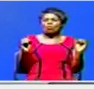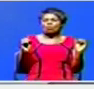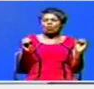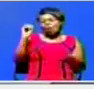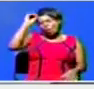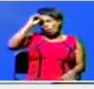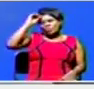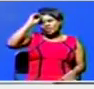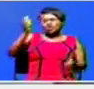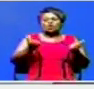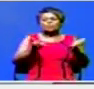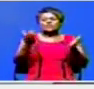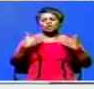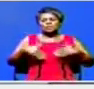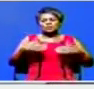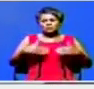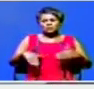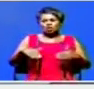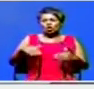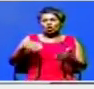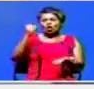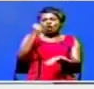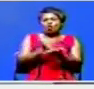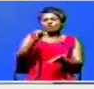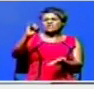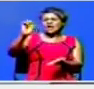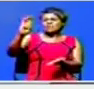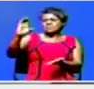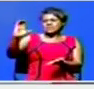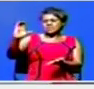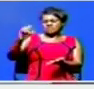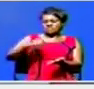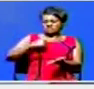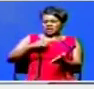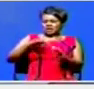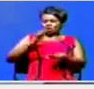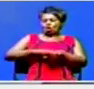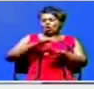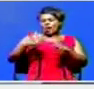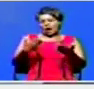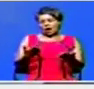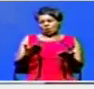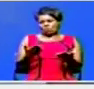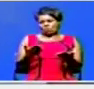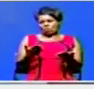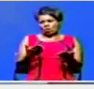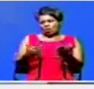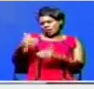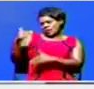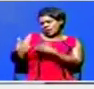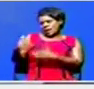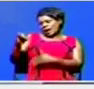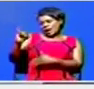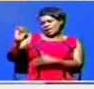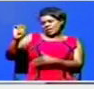ya wafanyabiashara kwenye jumba la Anniversary Tower. So tupe maoni yao ama hisia kuhusu ni vipi wanahisi kuwa majirani wa tume huru